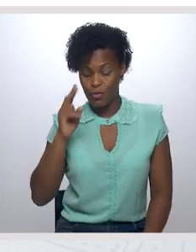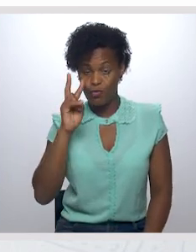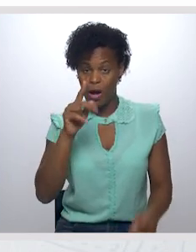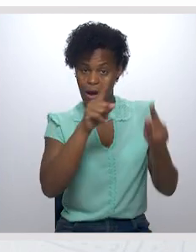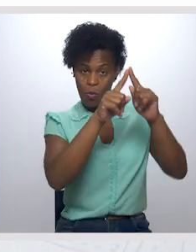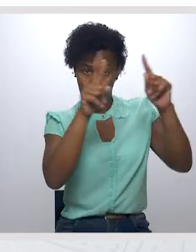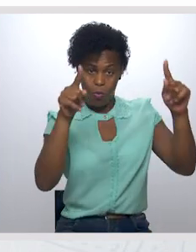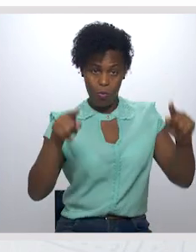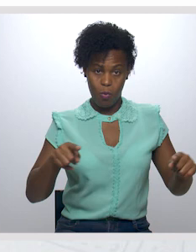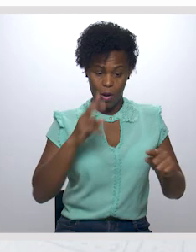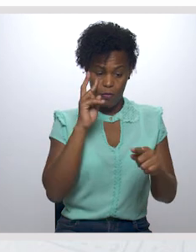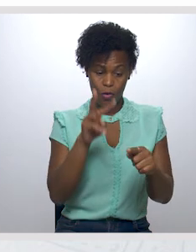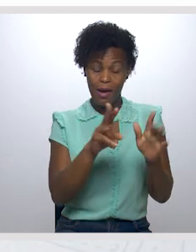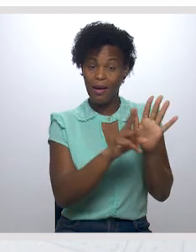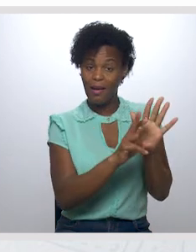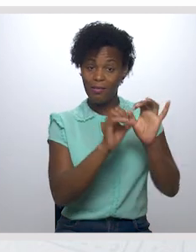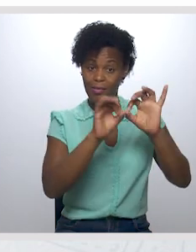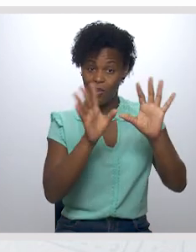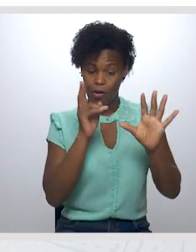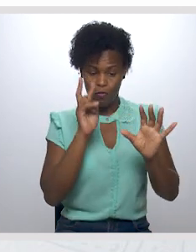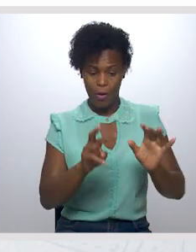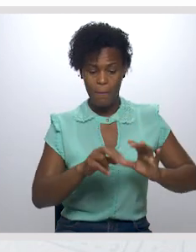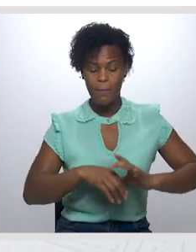vous voyez la règle clairement.